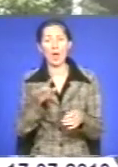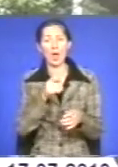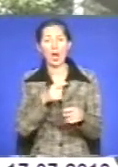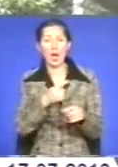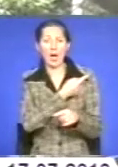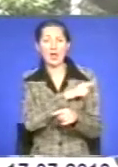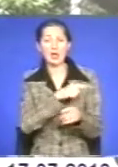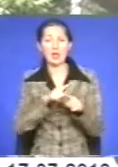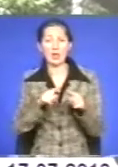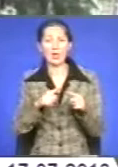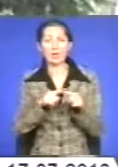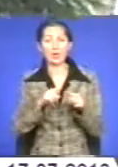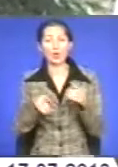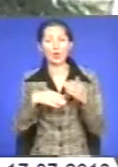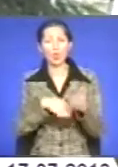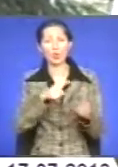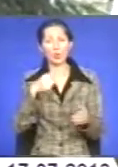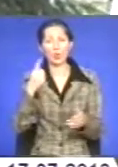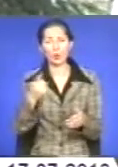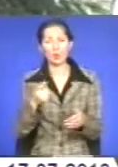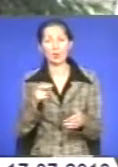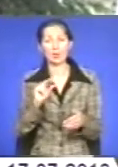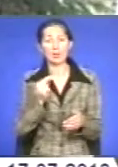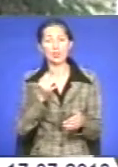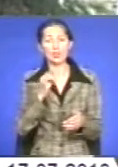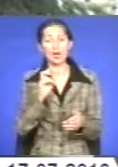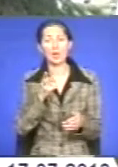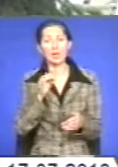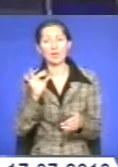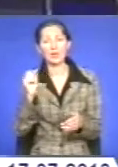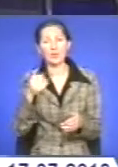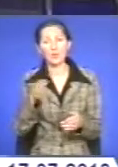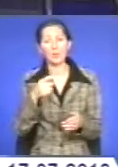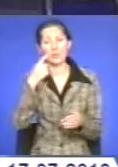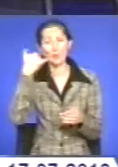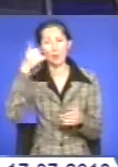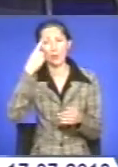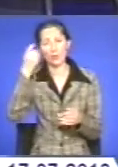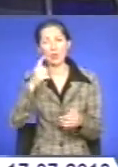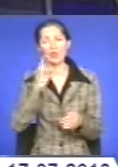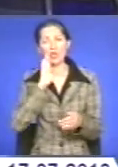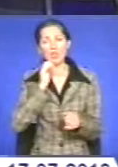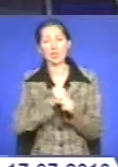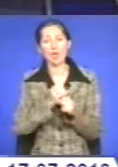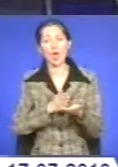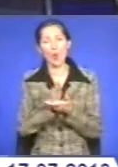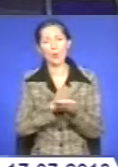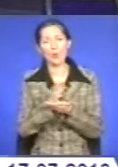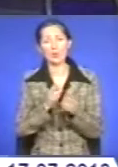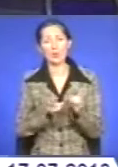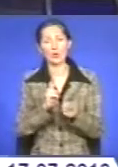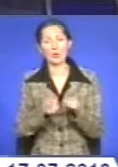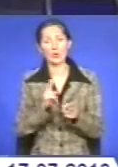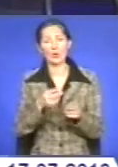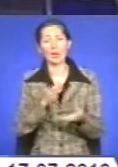швидкої допомоги номер 1 Ярославом Чайківським. Він по телефону повідомив, що жінці зробили операцію. Стан її важкий,